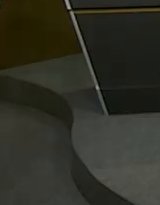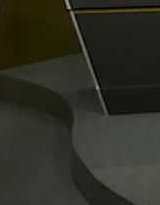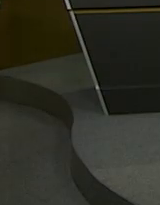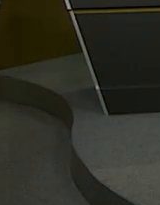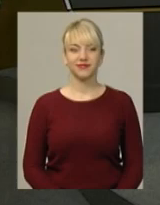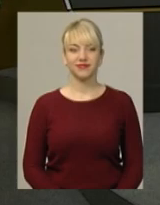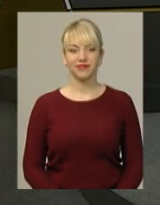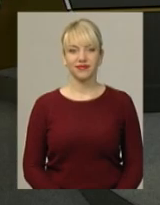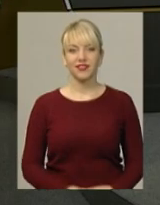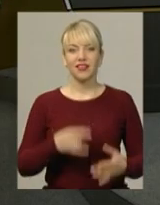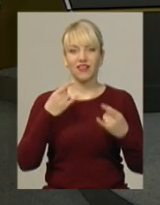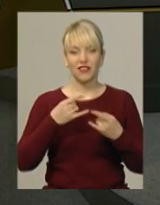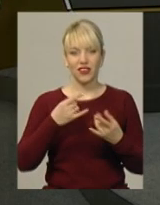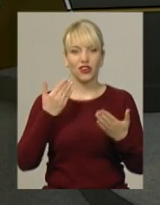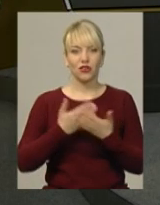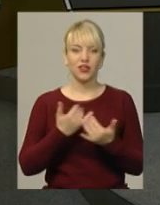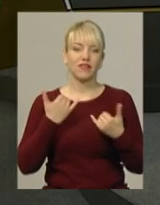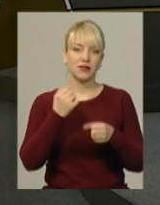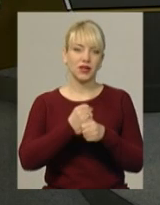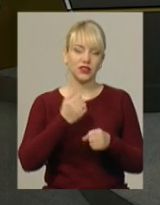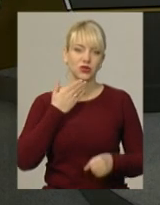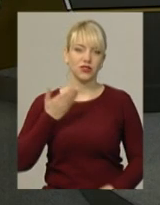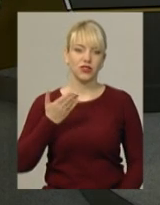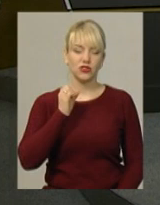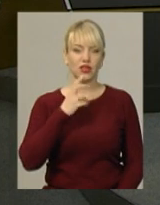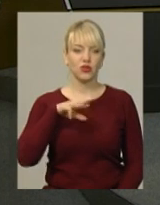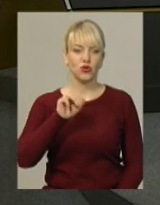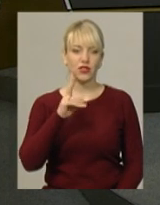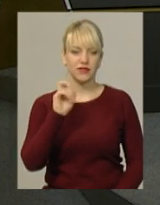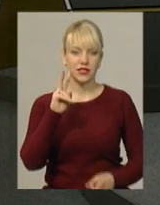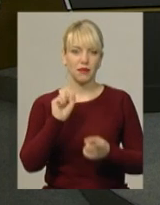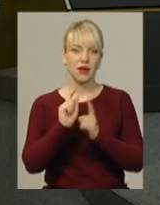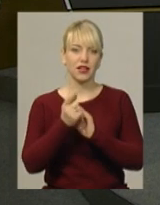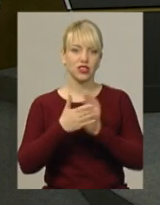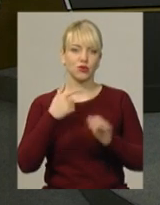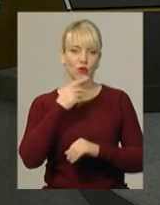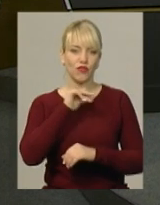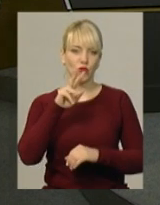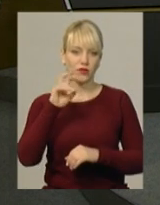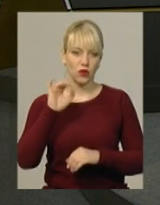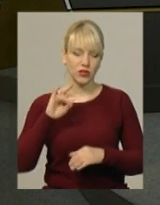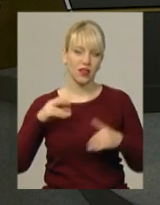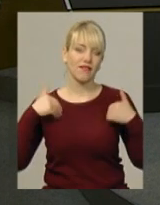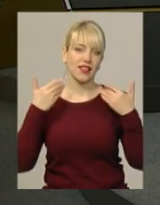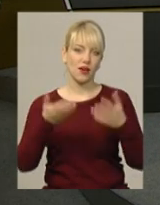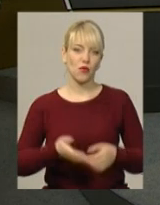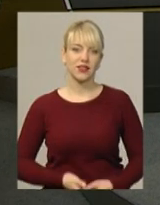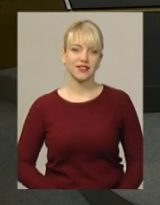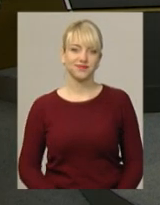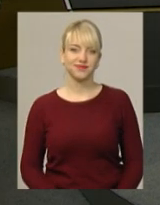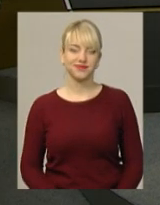В ефірі новини. В студії для вас працюють ведуча Ярослава Антошевська, перекладач на жостову мову Оксана Фіновська. Ми вітаємо вас.